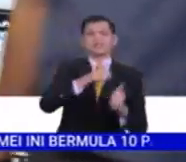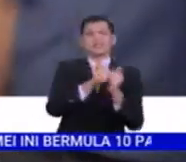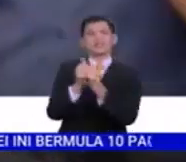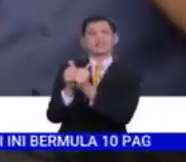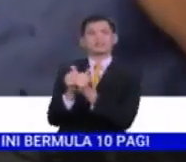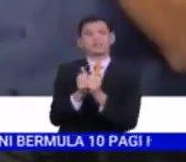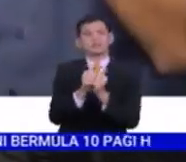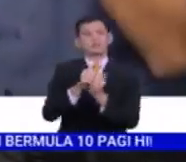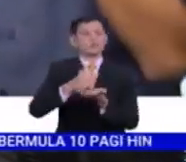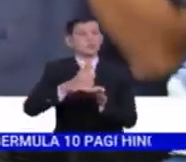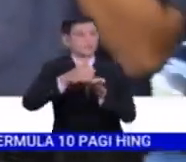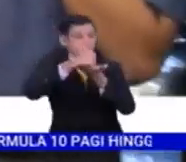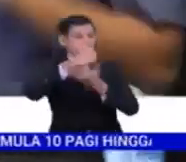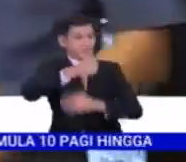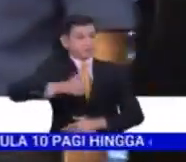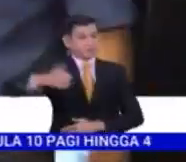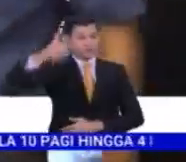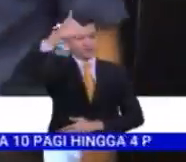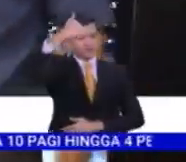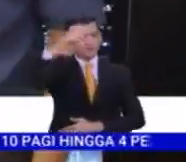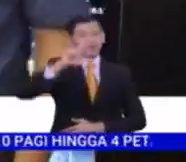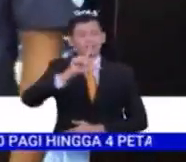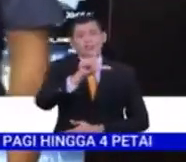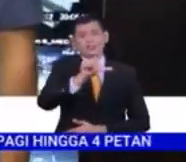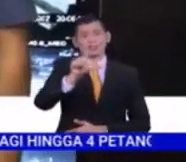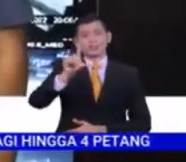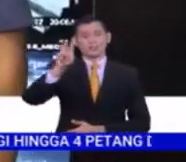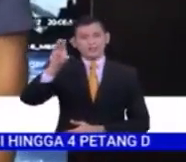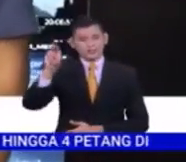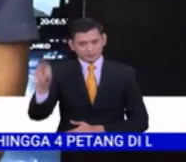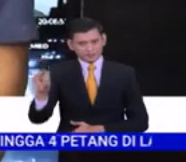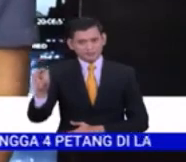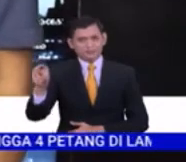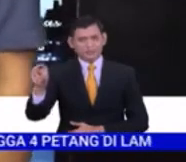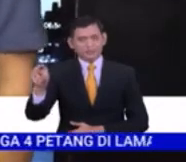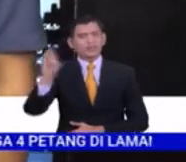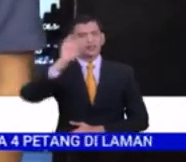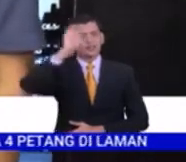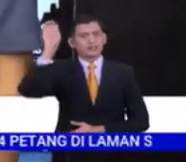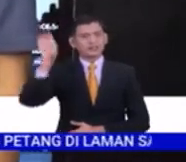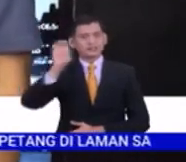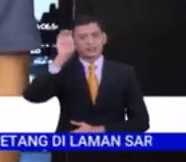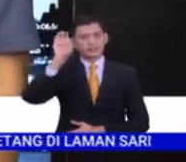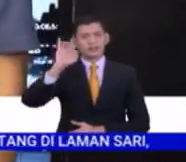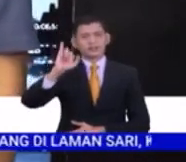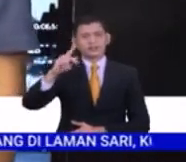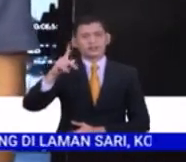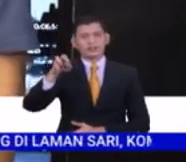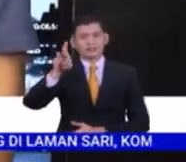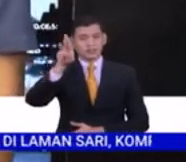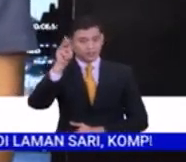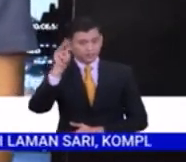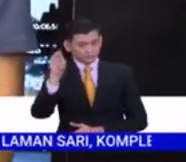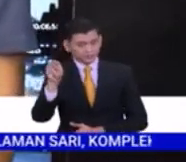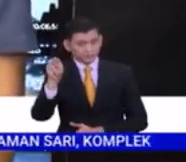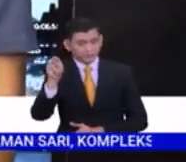dengannya penolong pengarah kanan lembaga lebih Raya Malaysia inci Muhammad Ikram